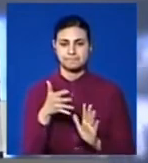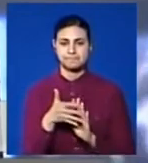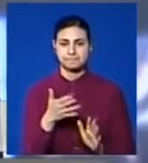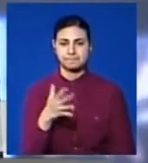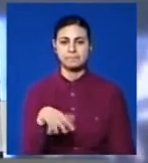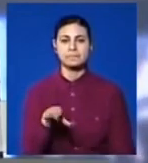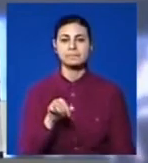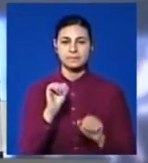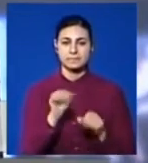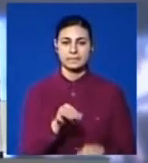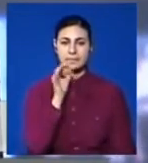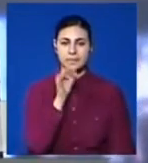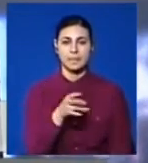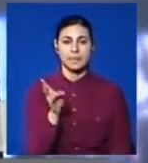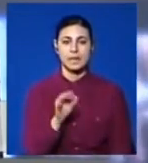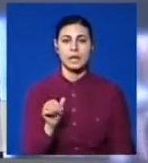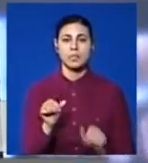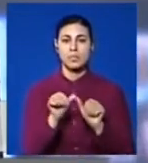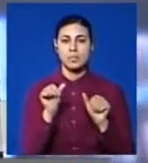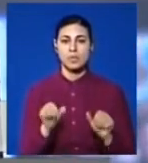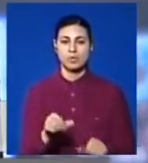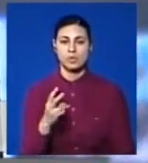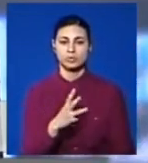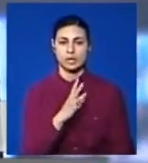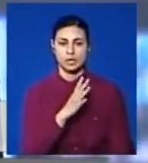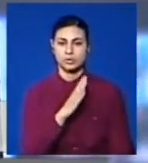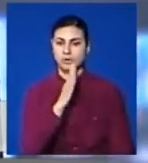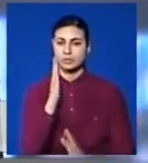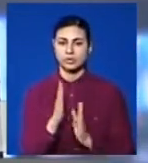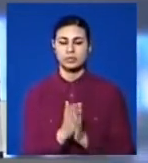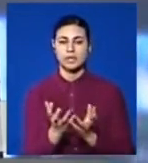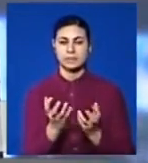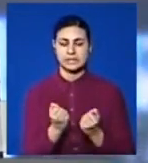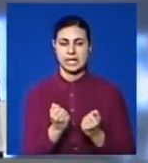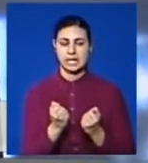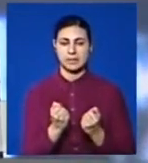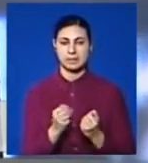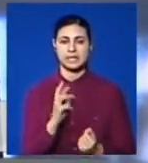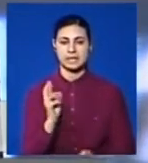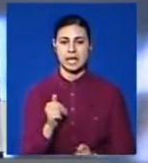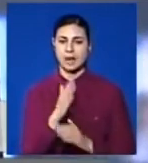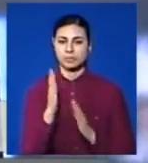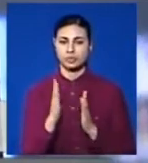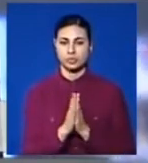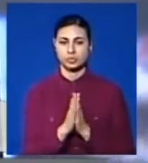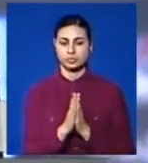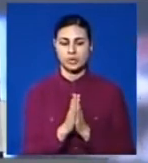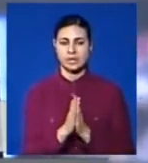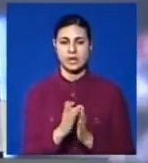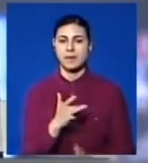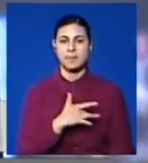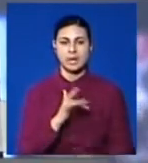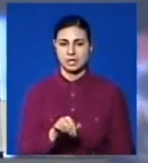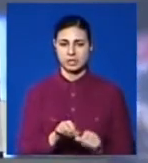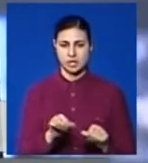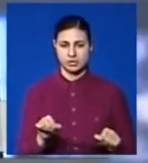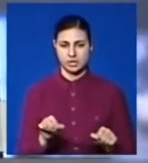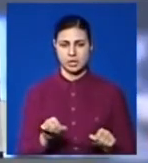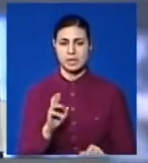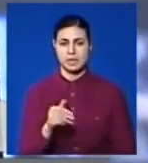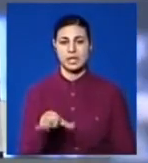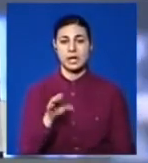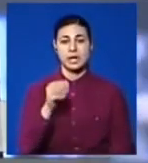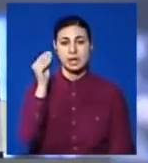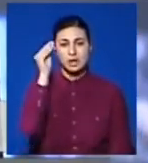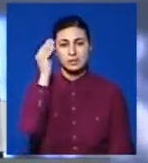გამოხატვა ყველა შეუძლია, მაგრამ ფორმა უნდა იყოს აბსოლუტურად მისაღები და აბსოლუტურად არააგრესიული, მაგრამ მაშინ ჩვენ